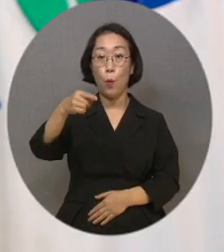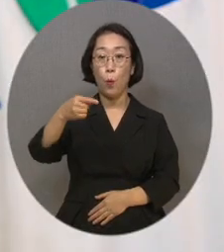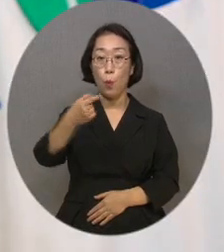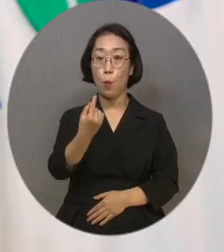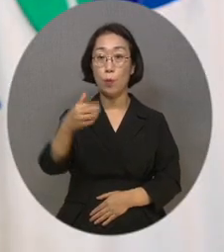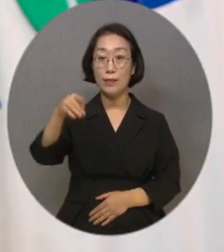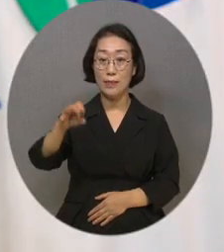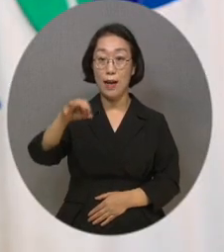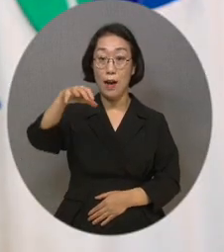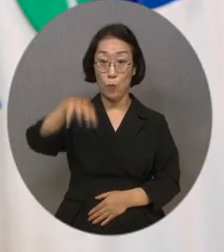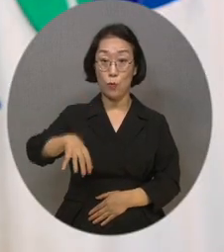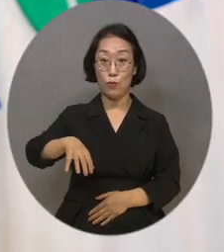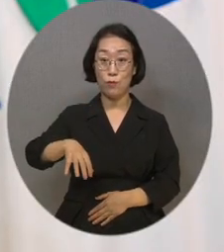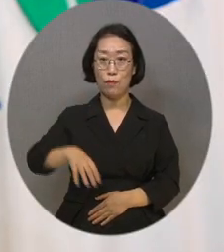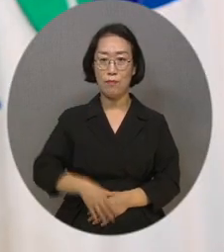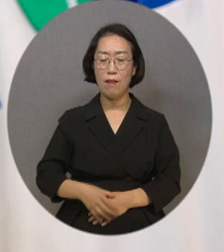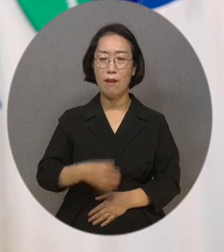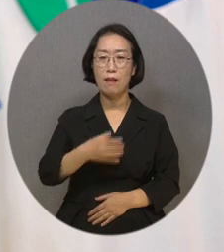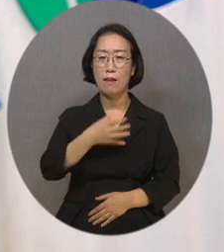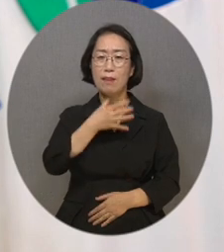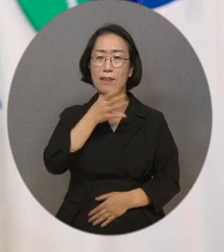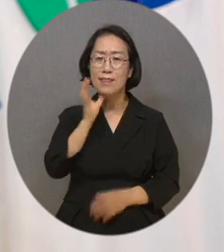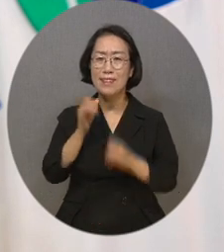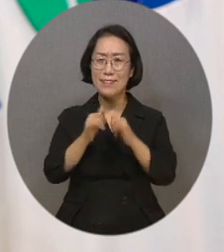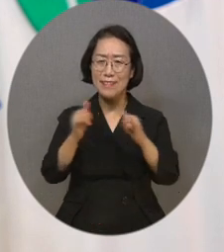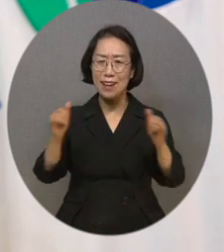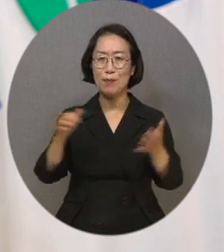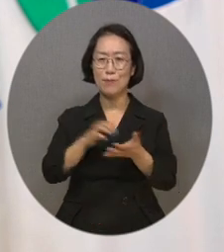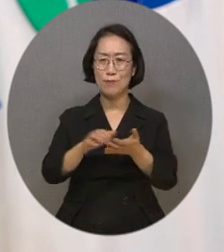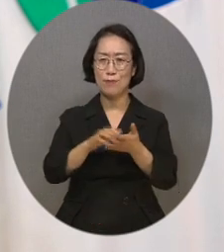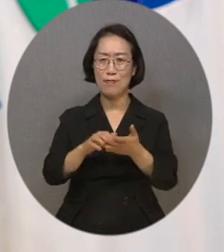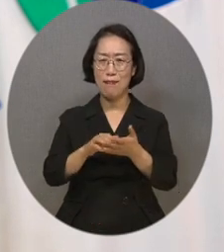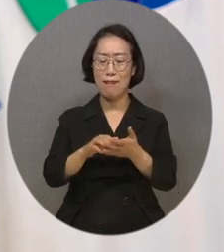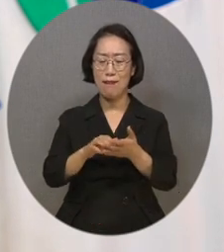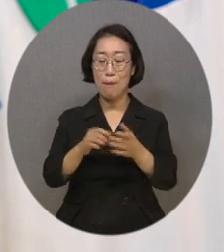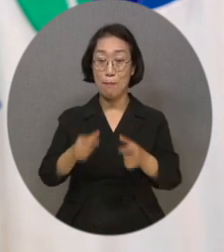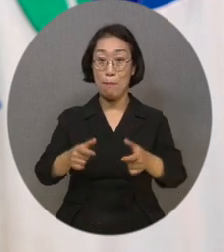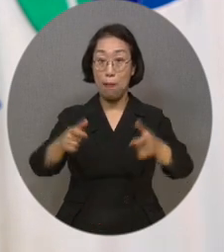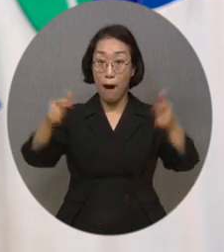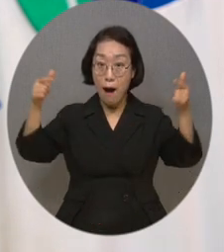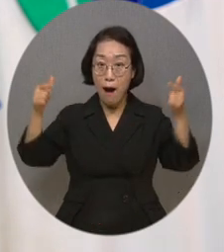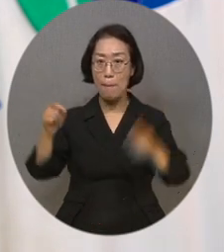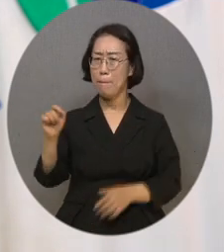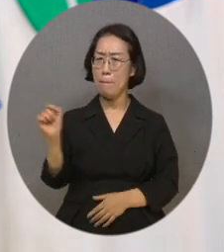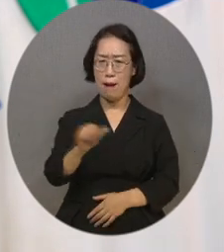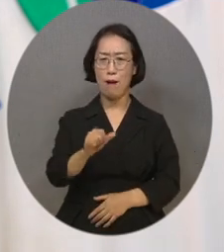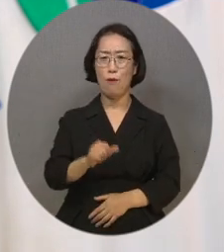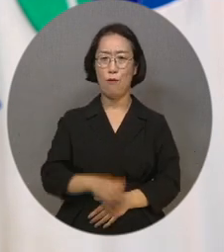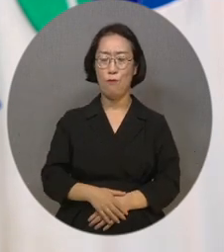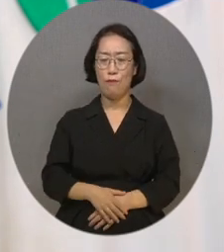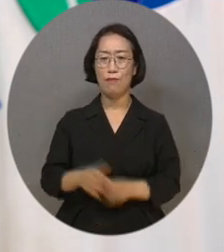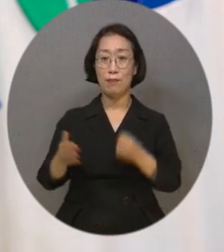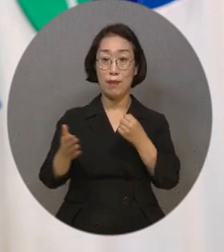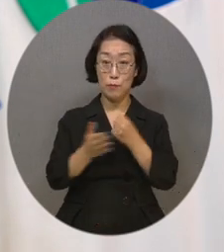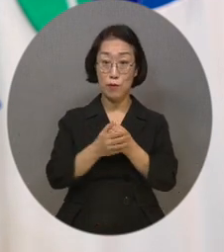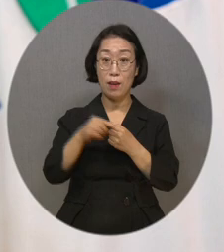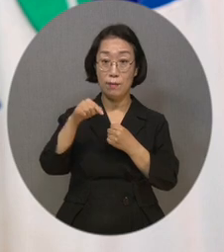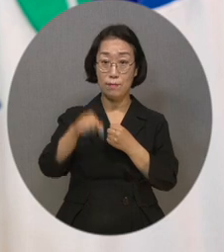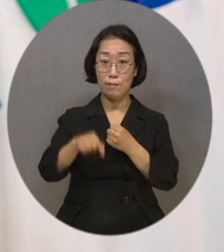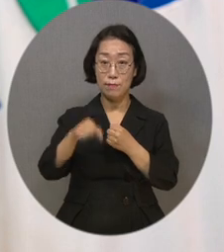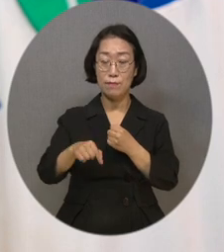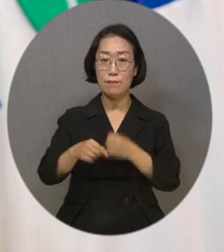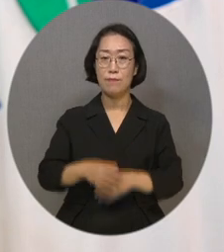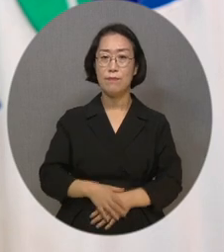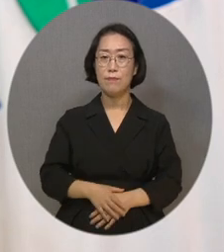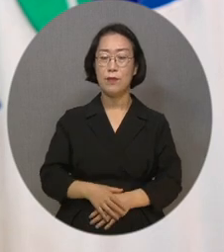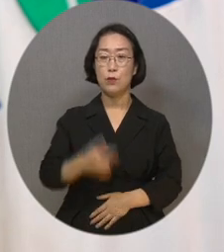굉장히 저 고령화 추세가 고령화의 그 속도가 굉장히 빠른 지역입니다. 그래서 이제 지금 현재